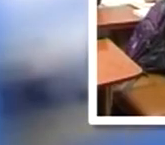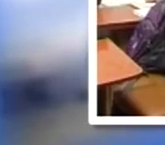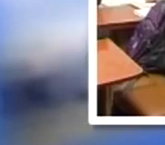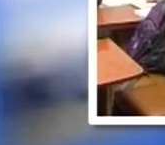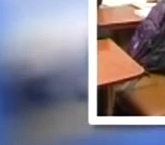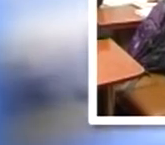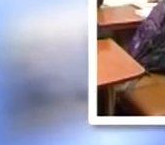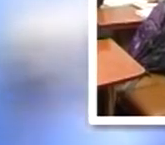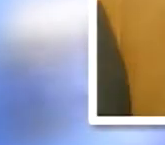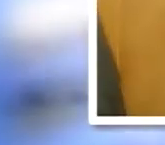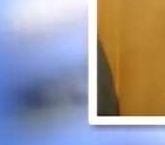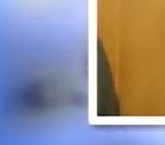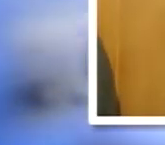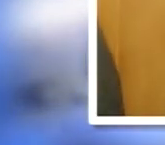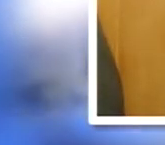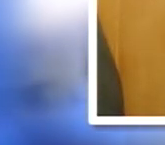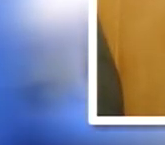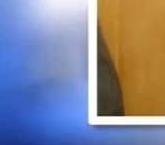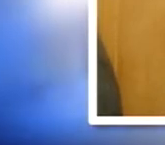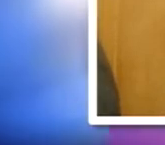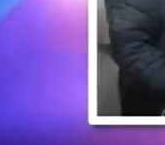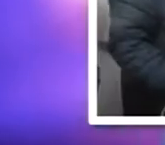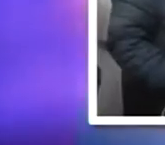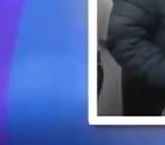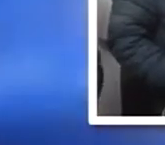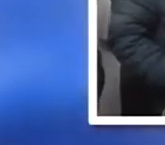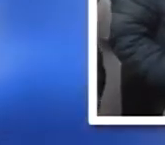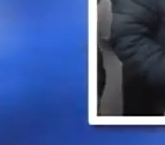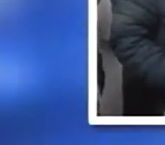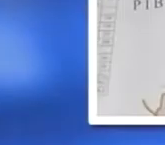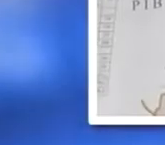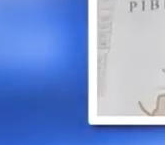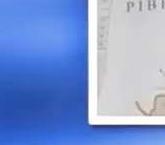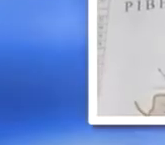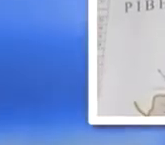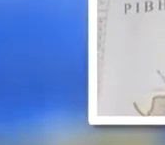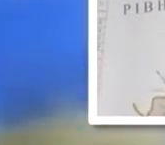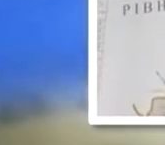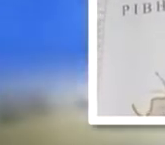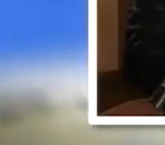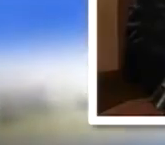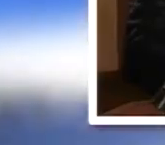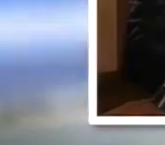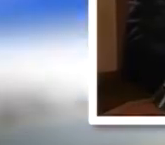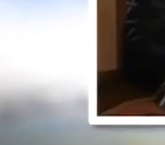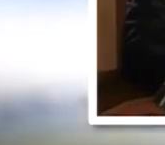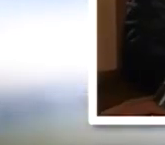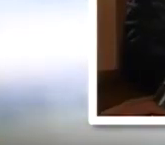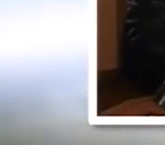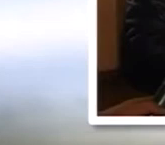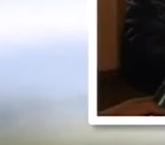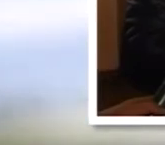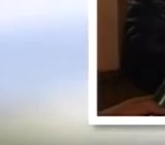Перевізники Тернопільщини сьогодні прийшли в обласну держадміністрацію, аби висловити невдоволення роботи управління розвитку інфраструктури, транспорту